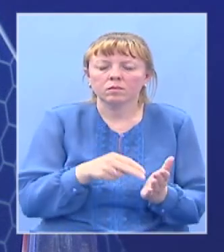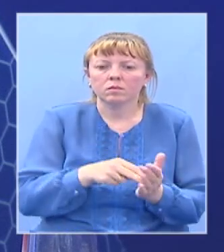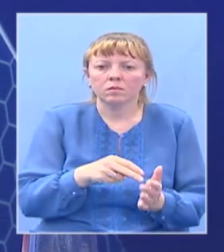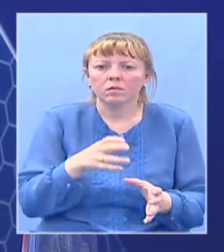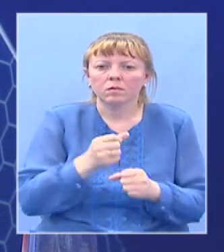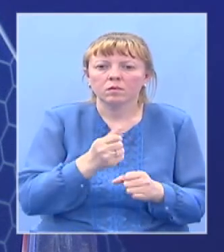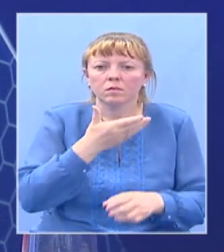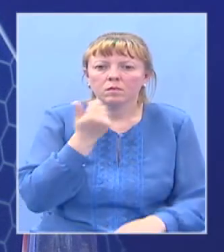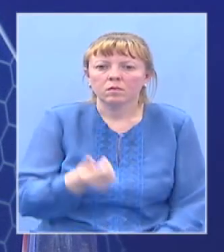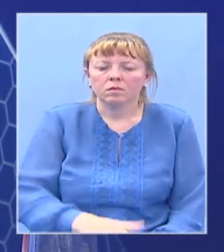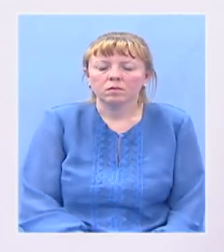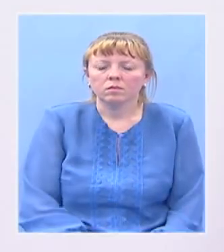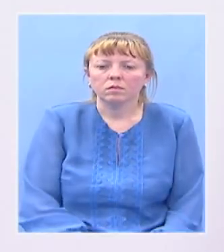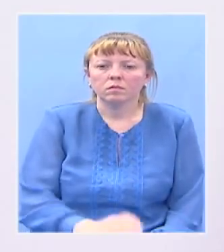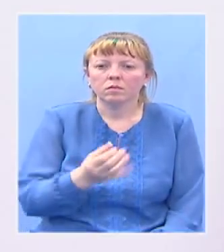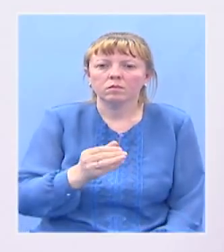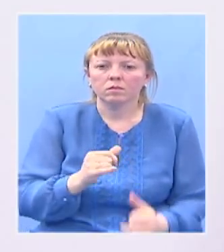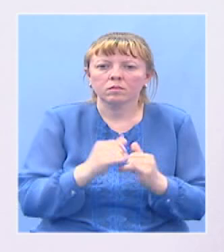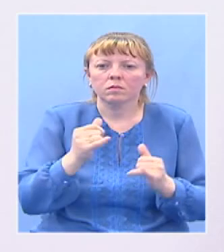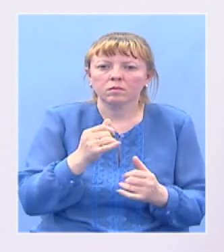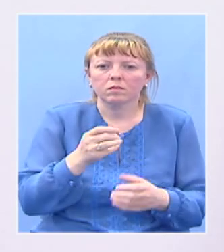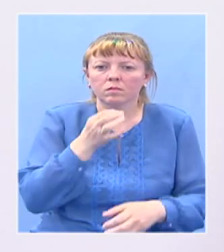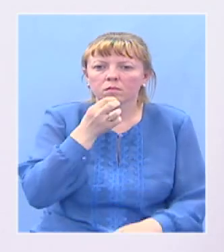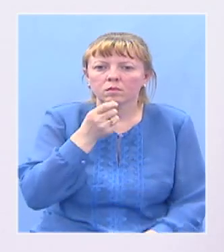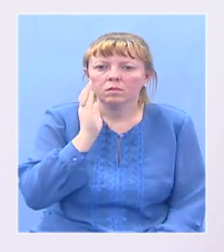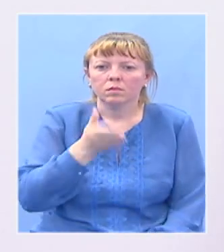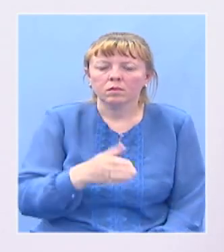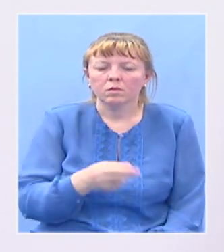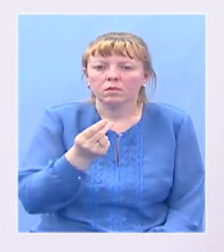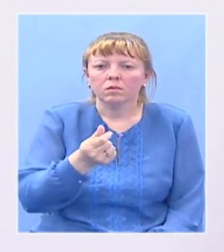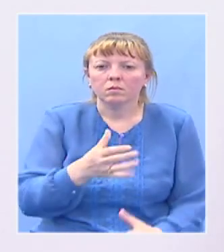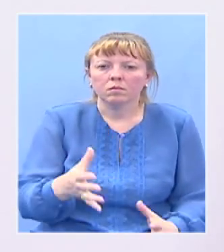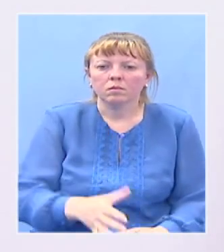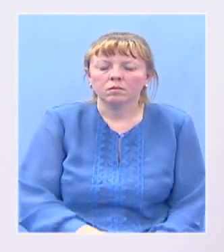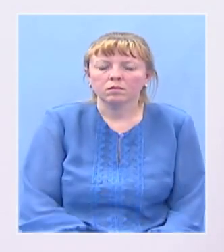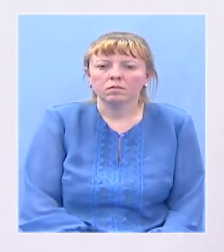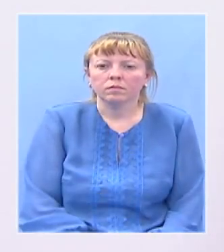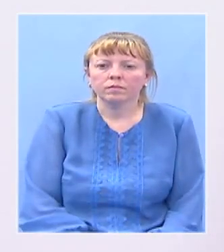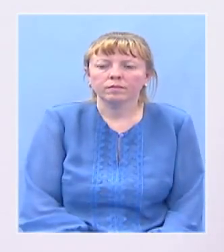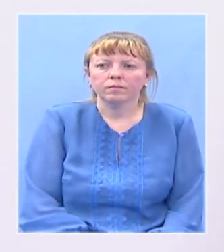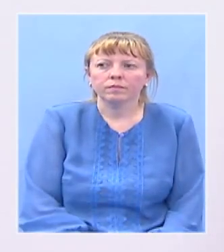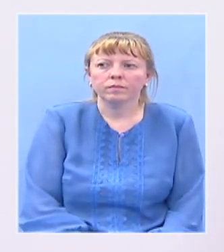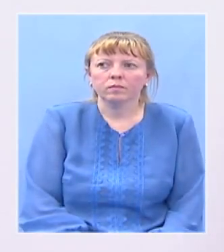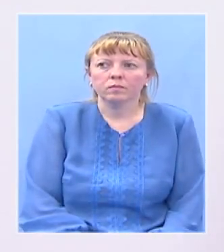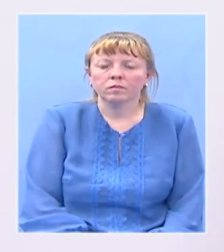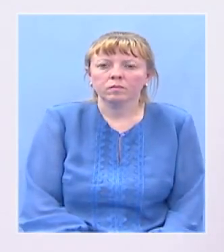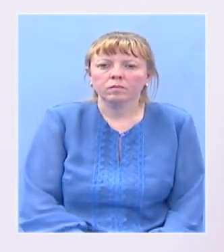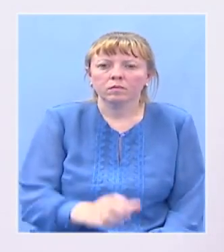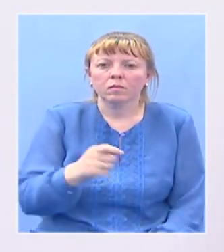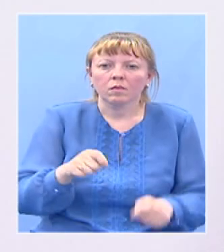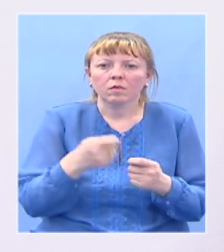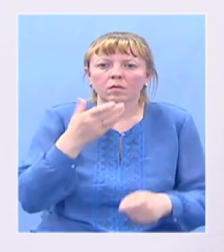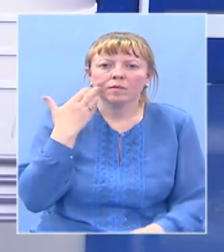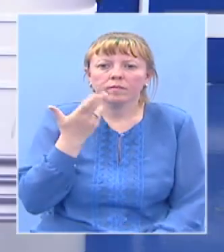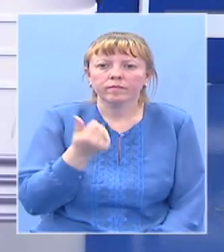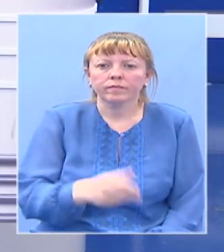ограниченны чем больше превышение тем больше километр тем больше оплачивает Перевозчик Понятно ну нарушение легче предупредить